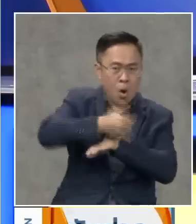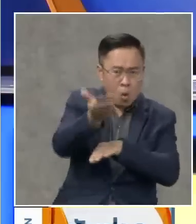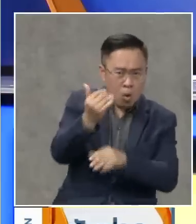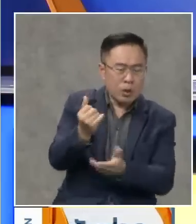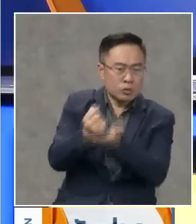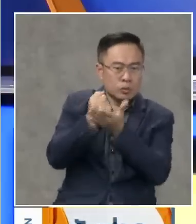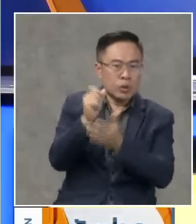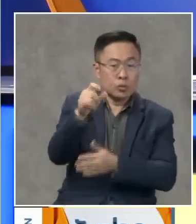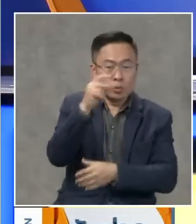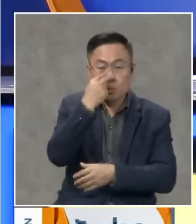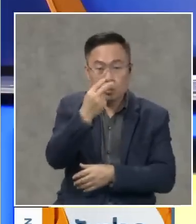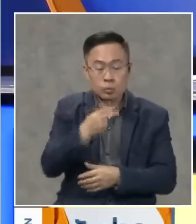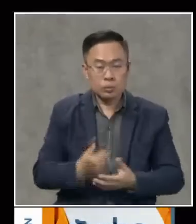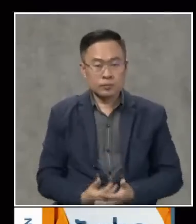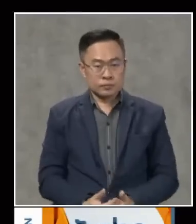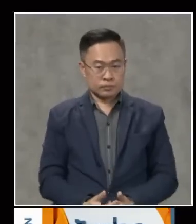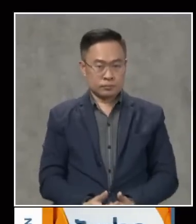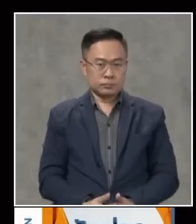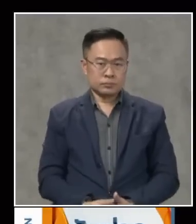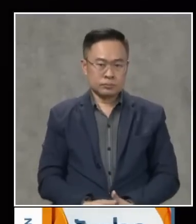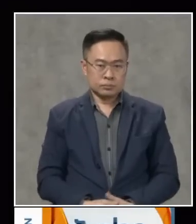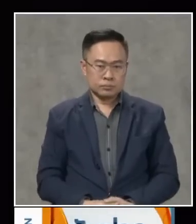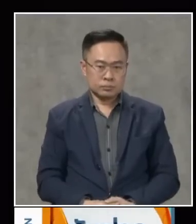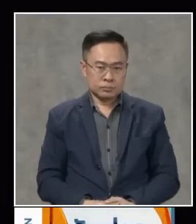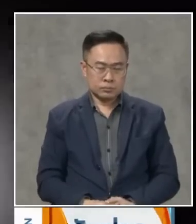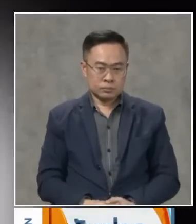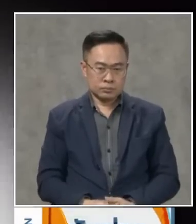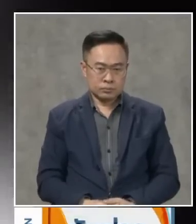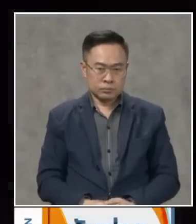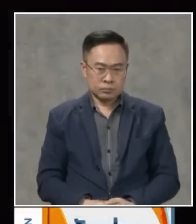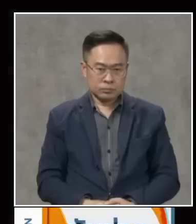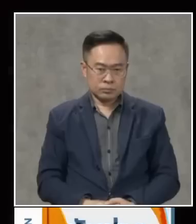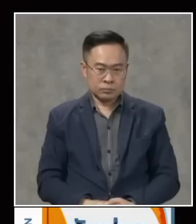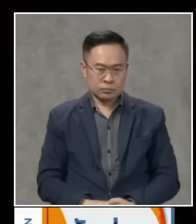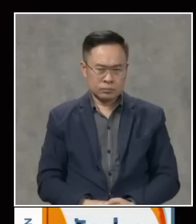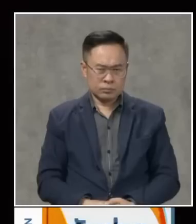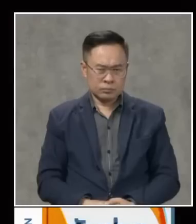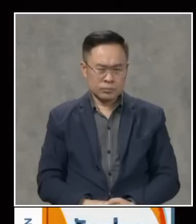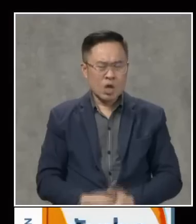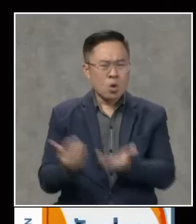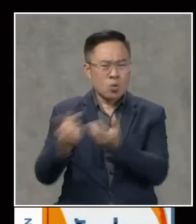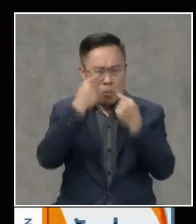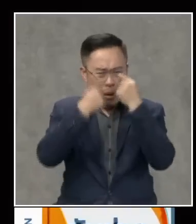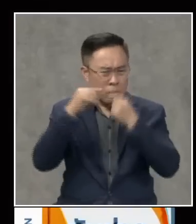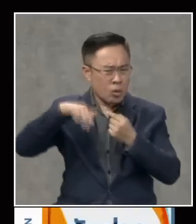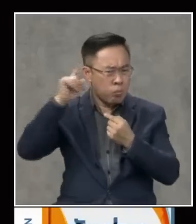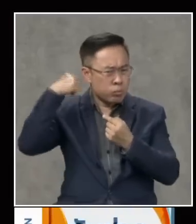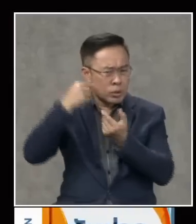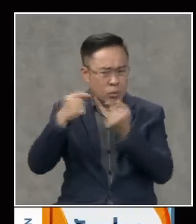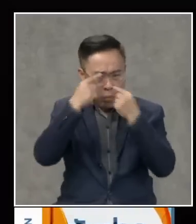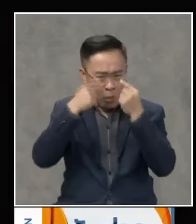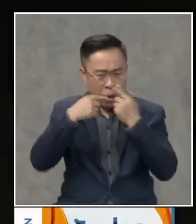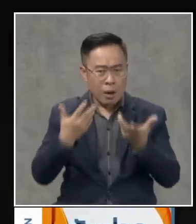ยคุณผู้ชมลองไปดูกันก่อนค่ะ มันเรื่องอะไรแฟนผมผัวเหรอ มาขึ้นมาขึ้นมาม ันผมเมียกัน